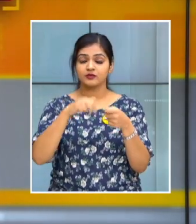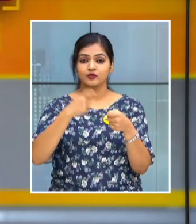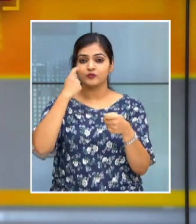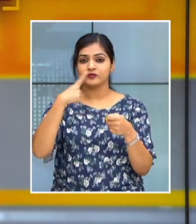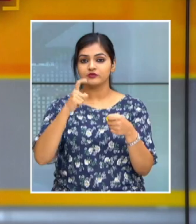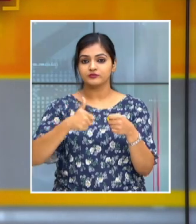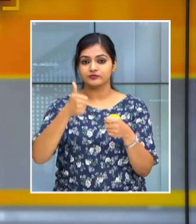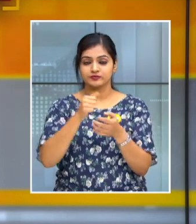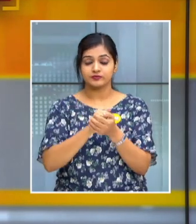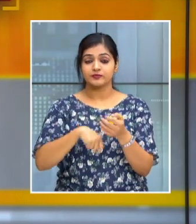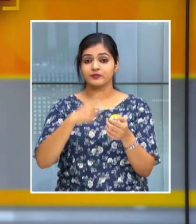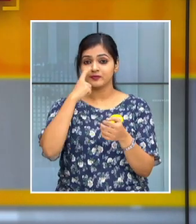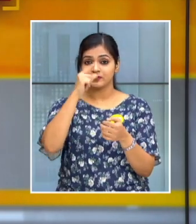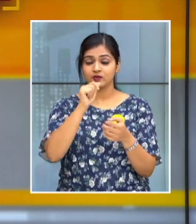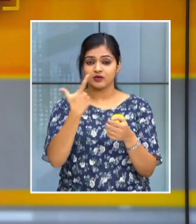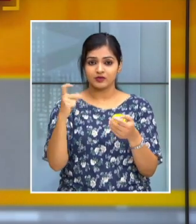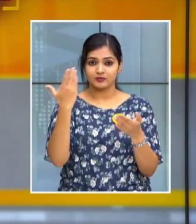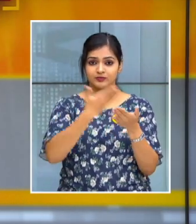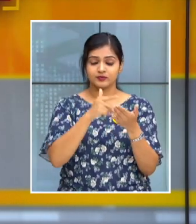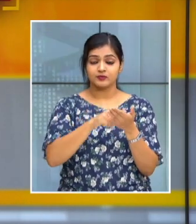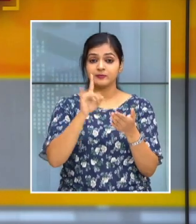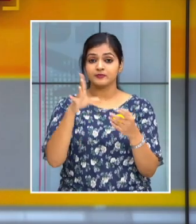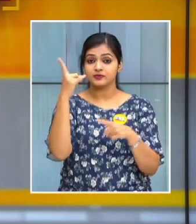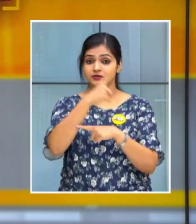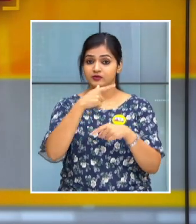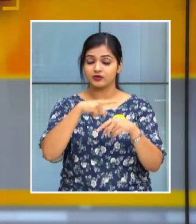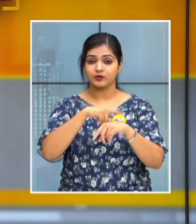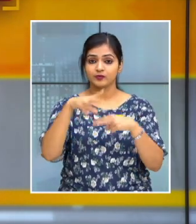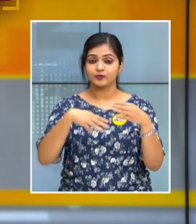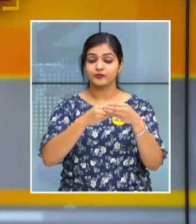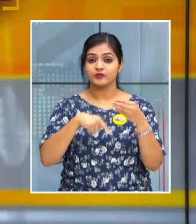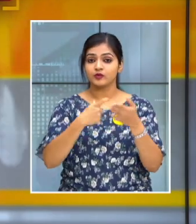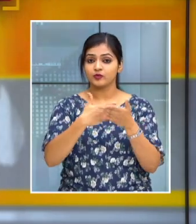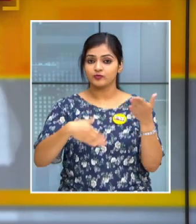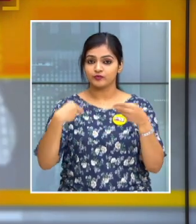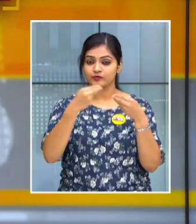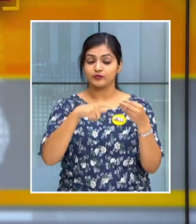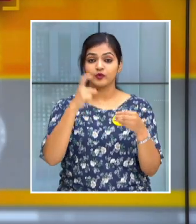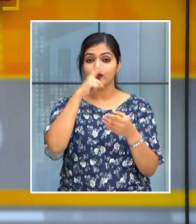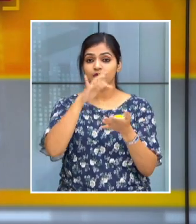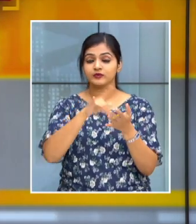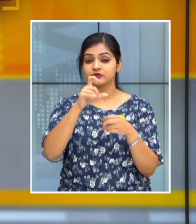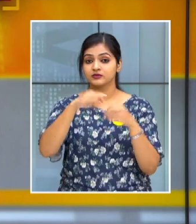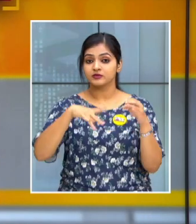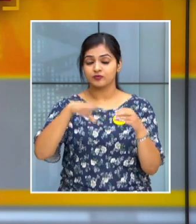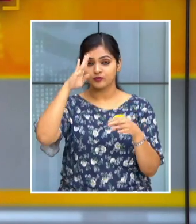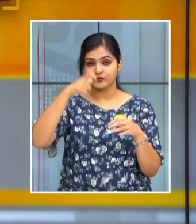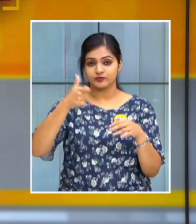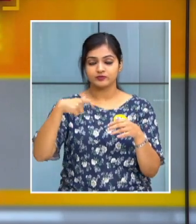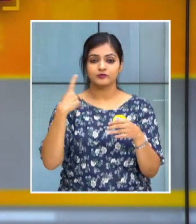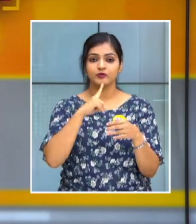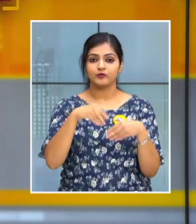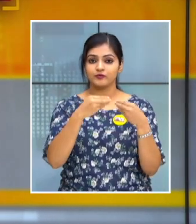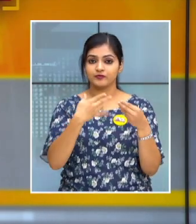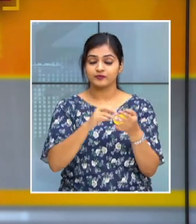മനുഷ്യാവകാശ കമ്മീഷൻ. അതിജീവിതയുടെ പരാതി അന്വേഷിച്ച് 15 ദിവസത്തിനകം റിപ്പോർട്ട് സമർപ്പിക്കാൻ കോഴിക്കോട് സിറ്റി പോലീസ് കമ്മീഷണർക്ക് നിർദ്ദേശം നൽകി.